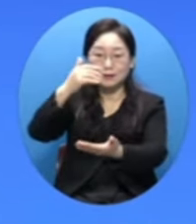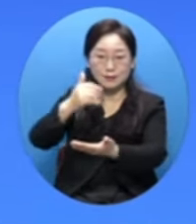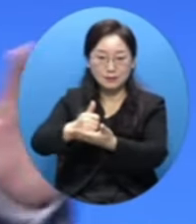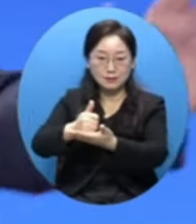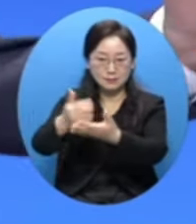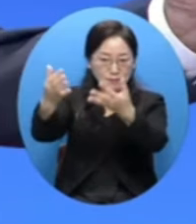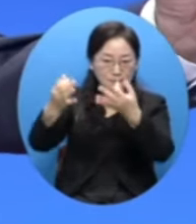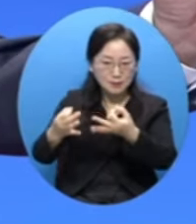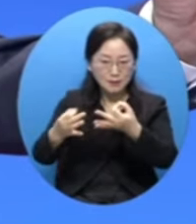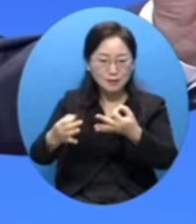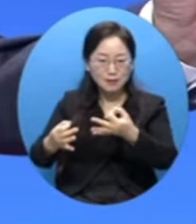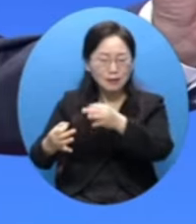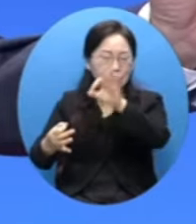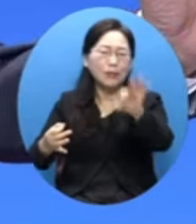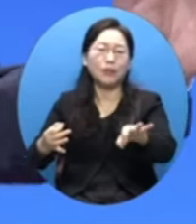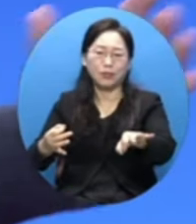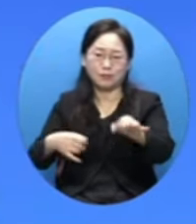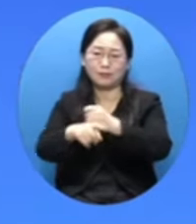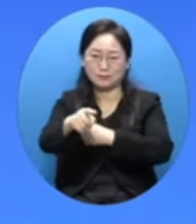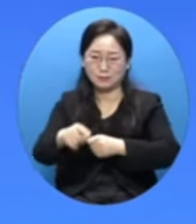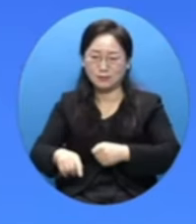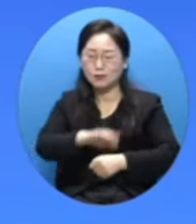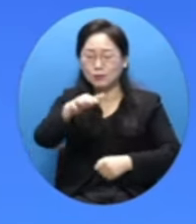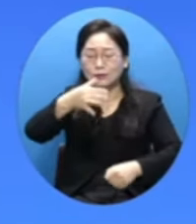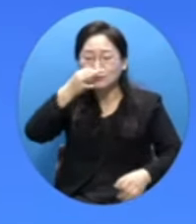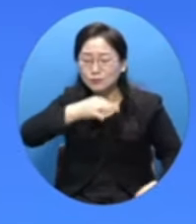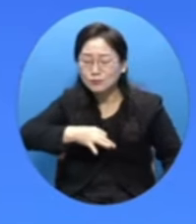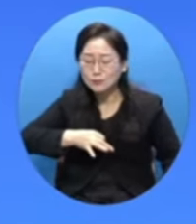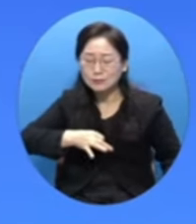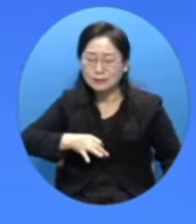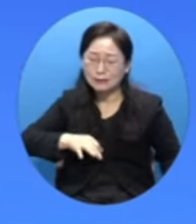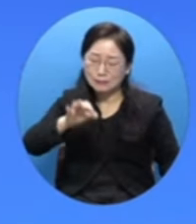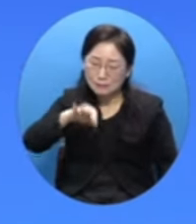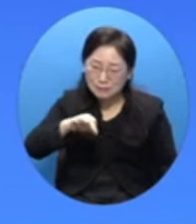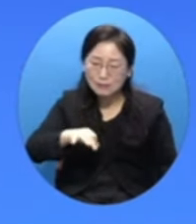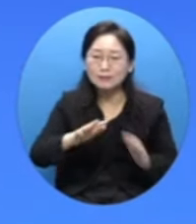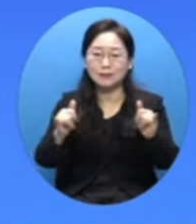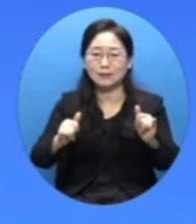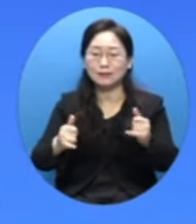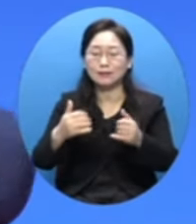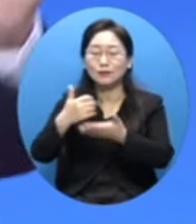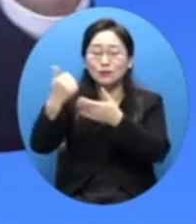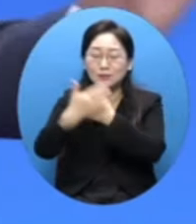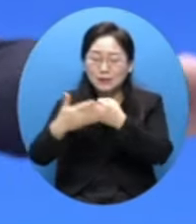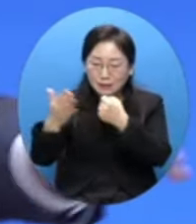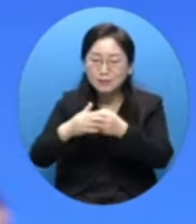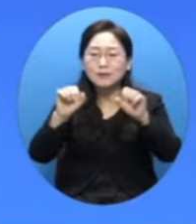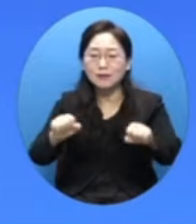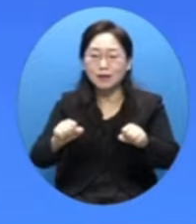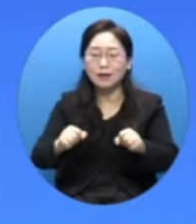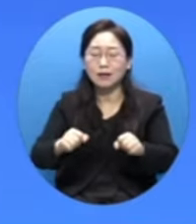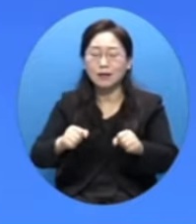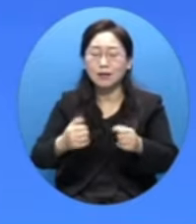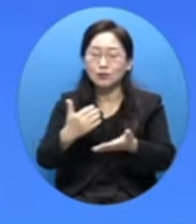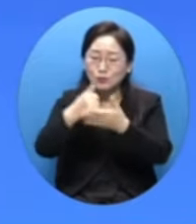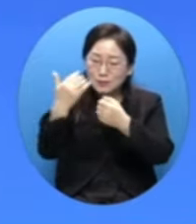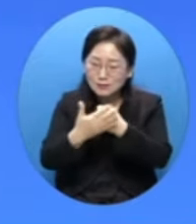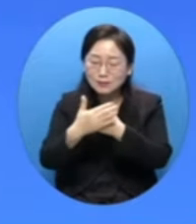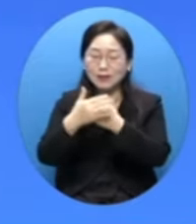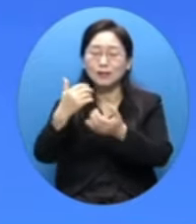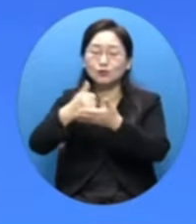우리는 아무것도 아닙니다. 우리는 무익한 종입니다. 우리 주님의 은혜로 사는 자들입니다. 첫째도 주님의 은혜고 둘째도 주님의